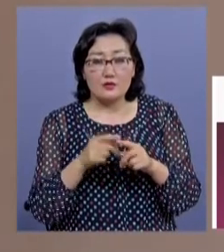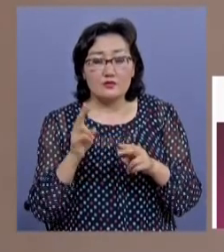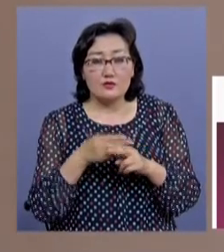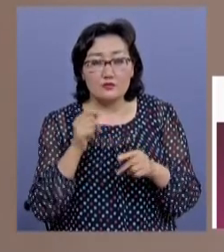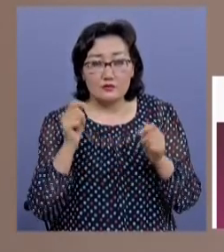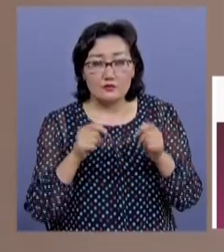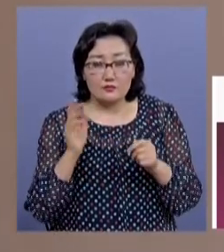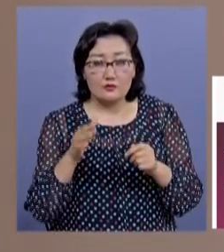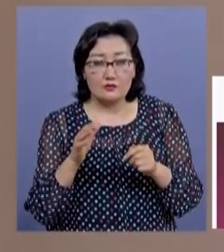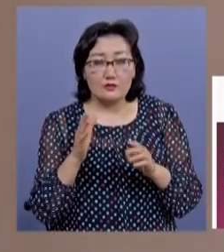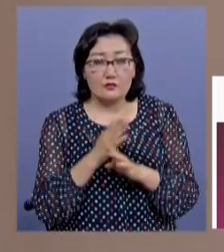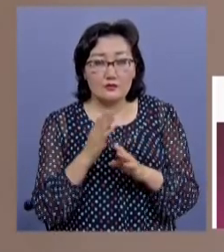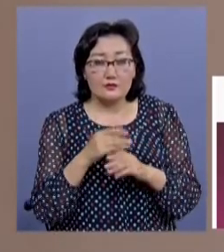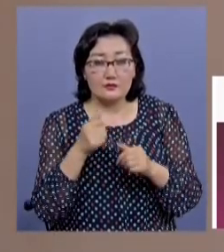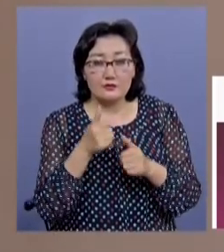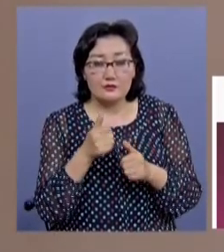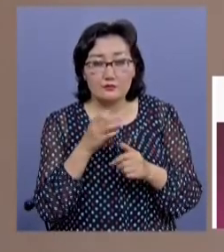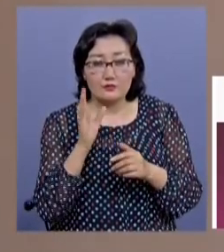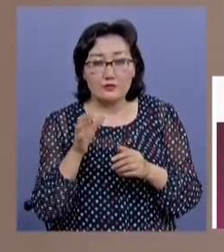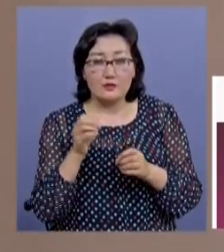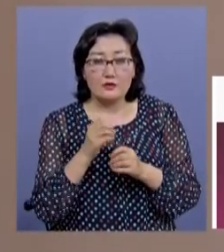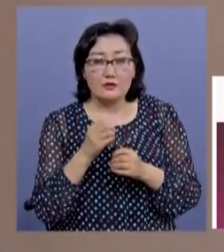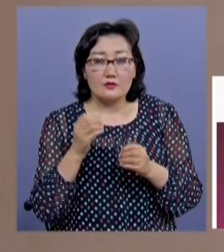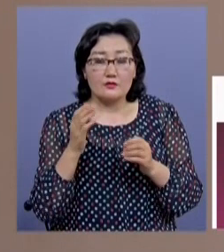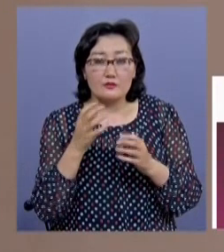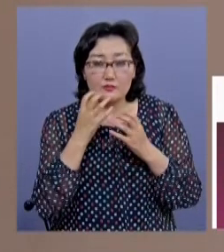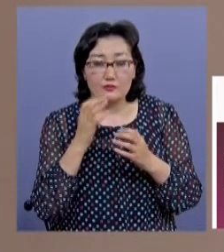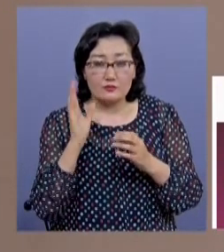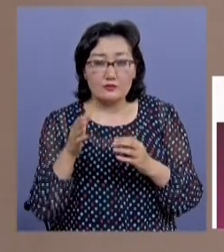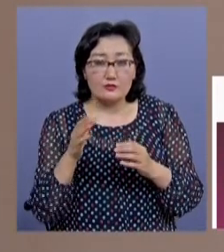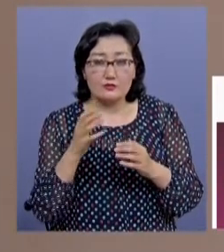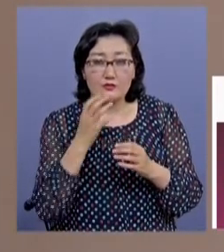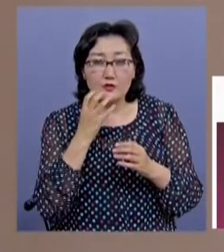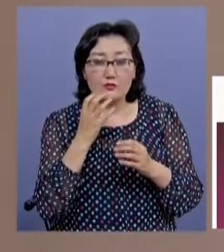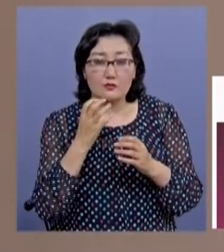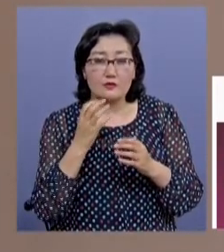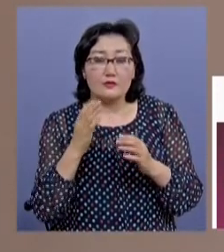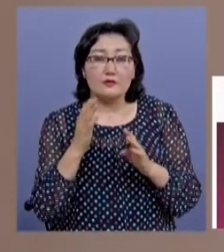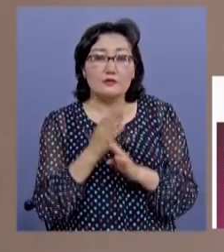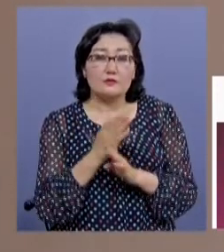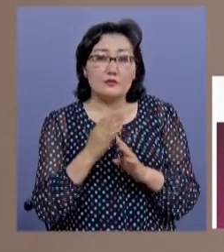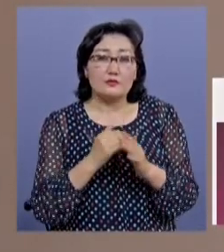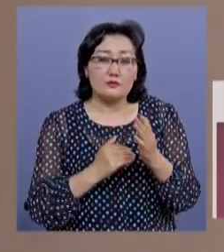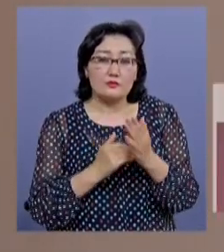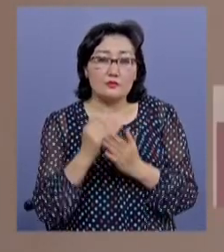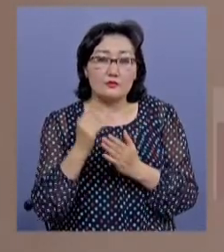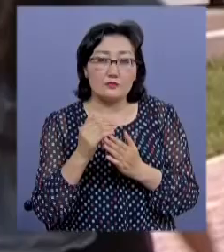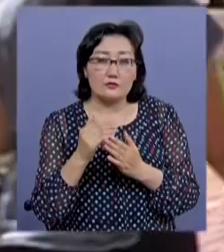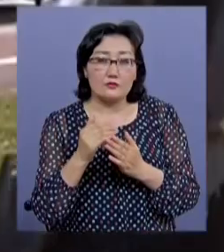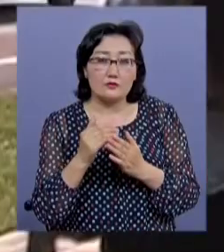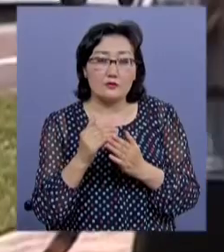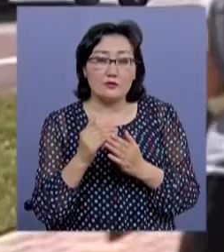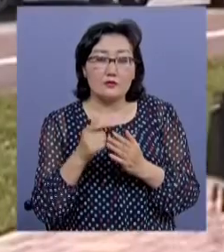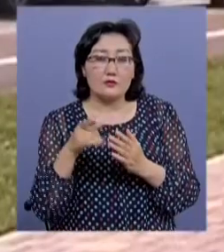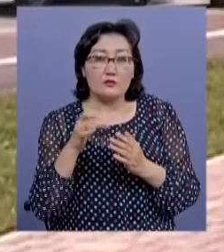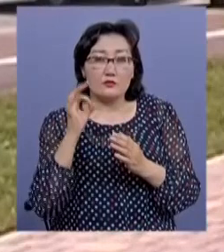болады, ауа райы жақсы болады, күн ашық болады, ауа температурасы күндіз біраз көтеріледі. Градуспен